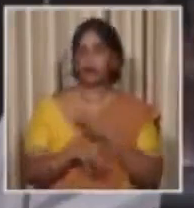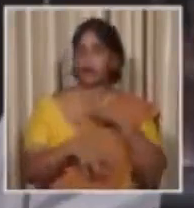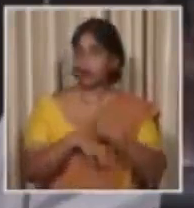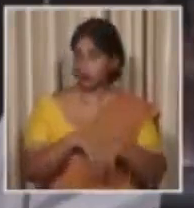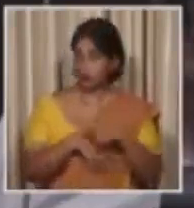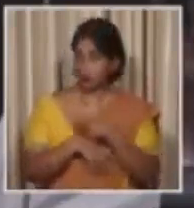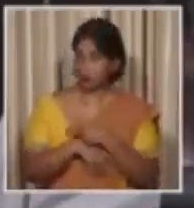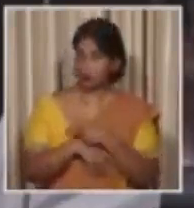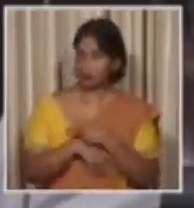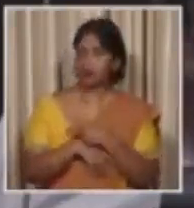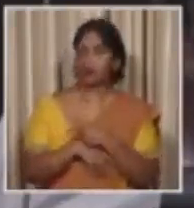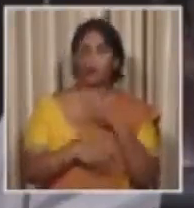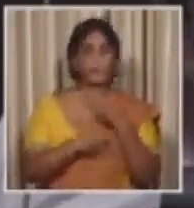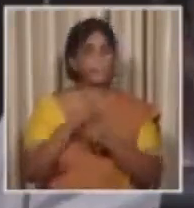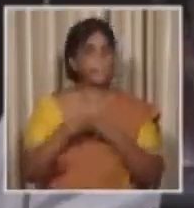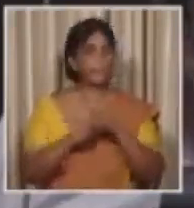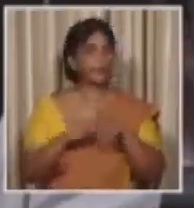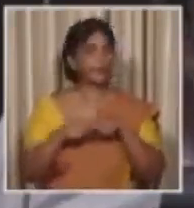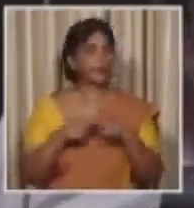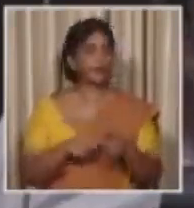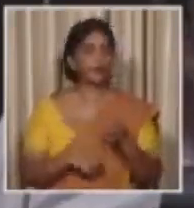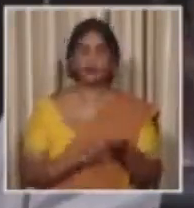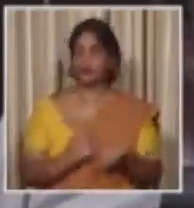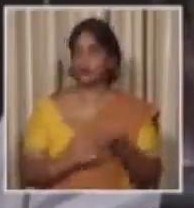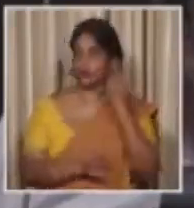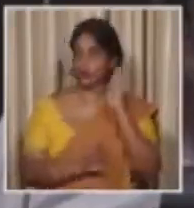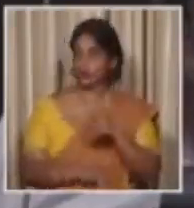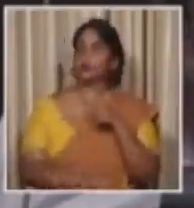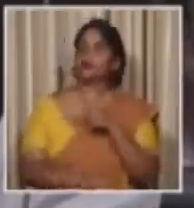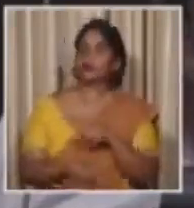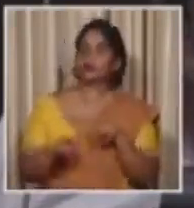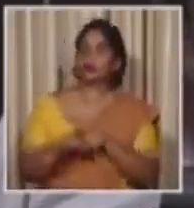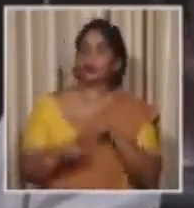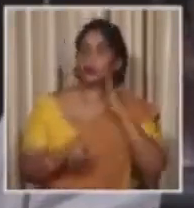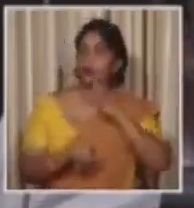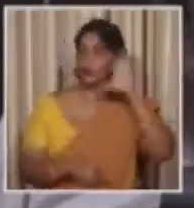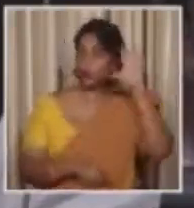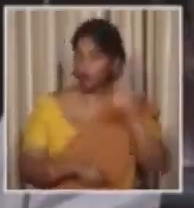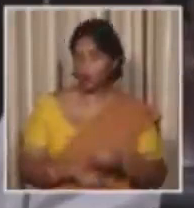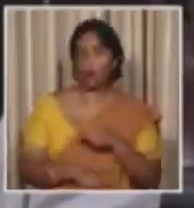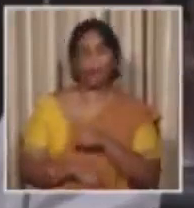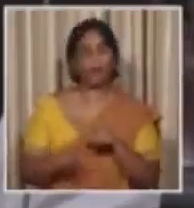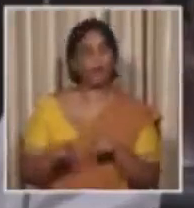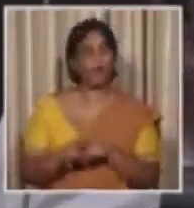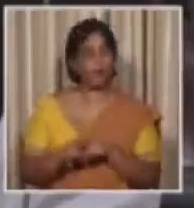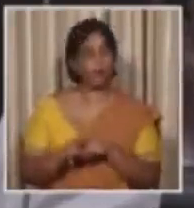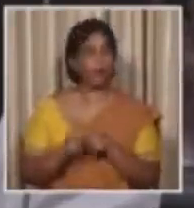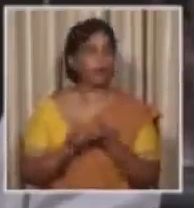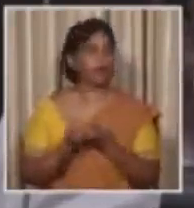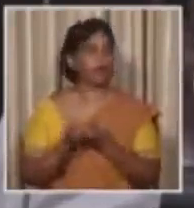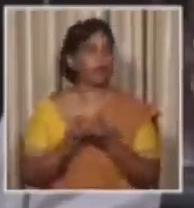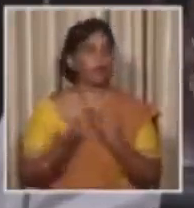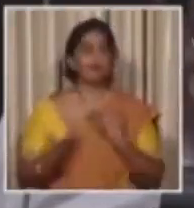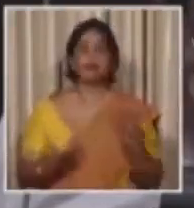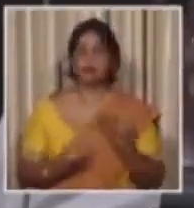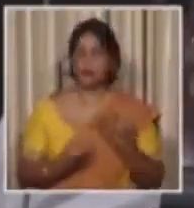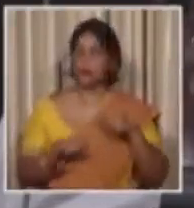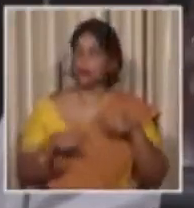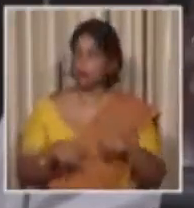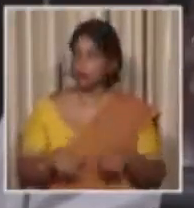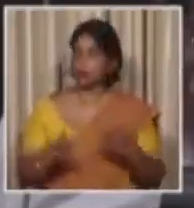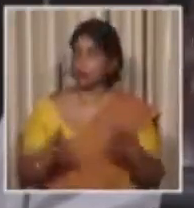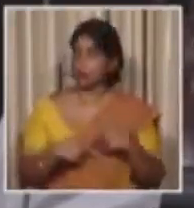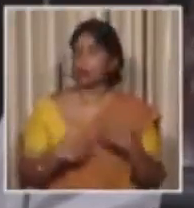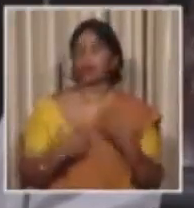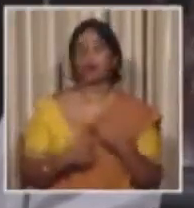අර්ථාපල් නිෂ්පාදන වියදමේ වැඩිවීමක් අපේ තියෙනවා. ඒක නිසා තමයි අපිට පිට රටින් ගේනේවත් එක්ක තරම් කරන්න බැරි වෙලා තියෙන්නේ. තාමත් අපිට